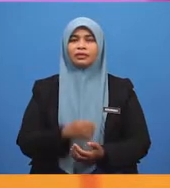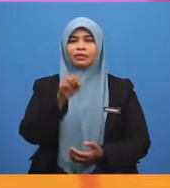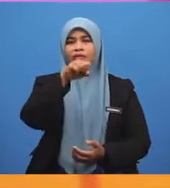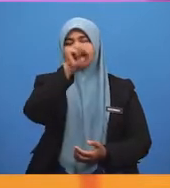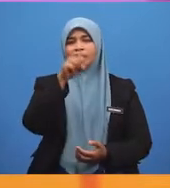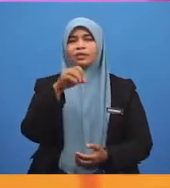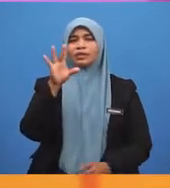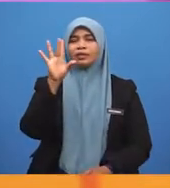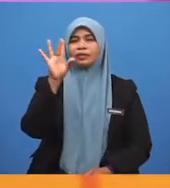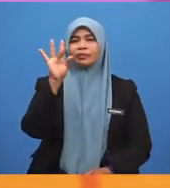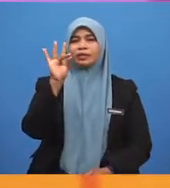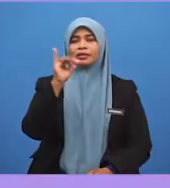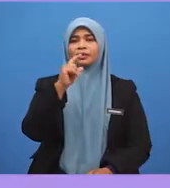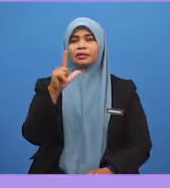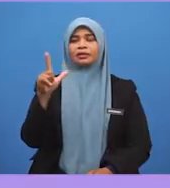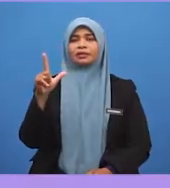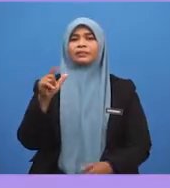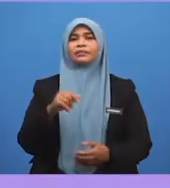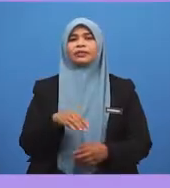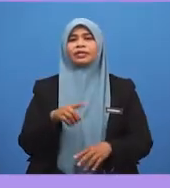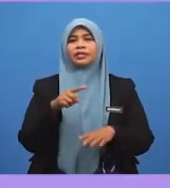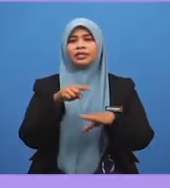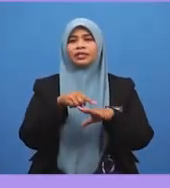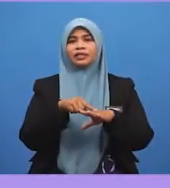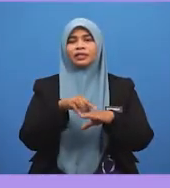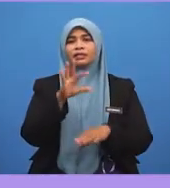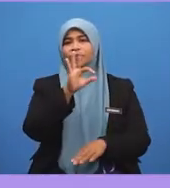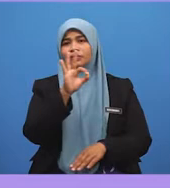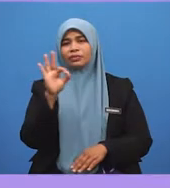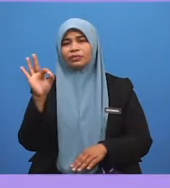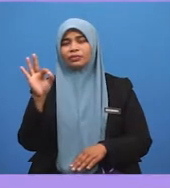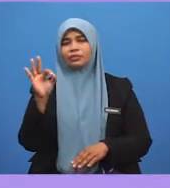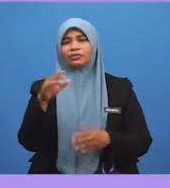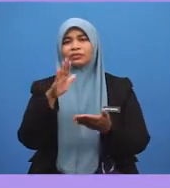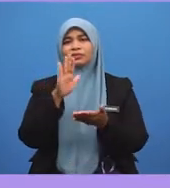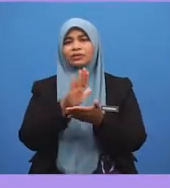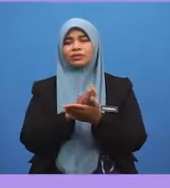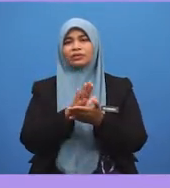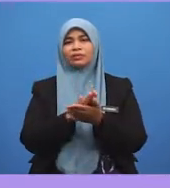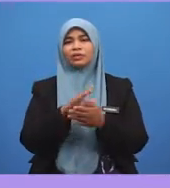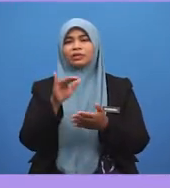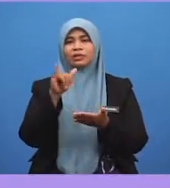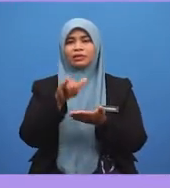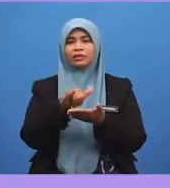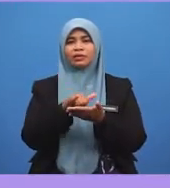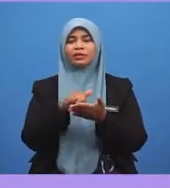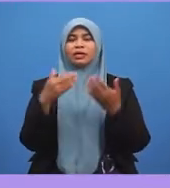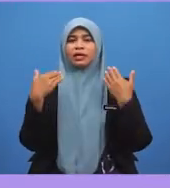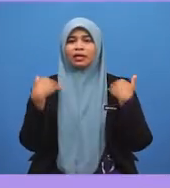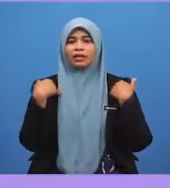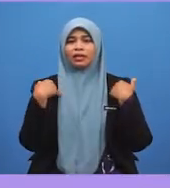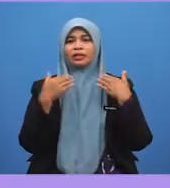Soalan yang ke-8 ialah di ruang jawapan sekolah itu